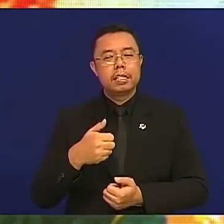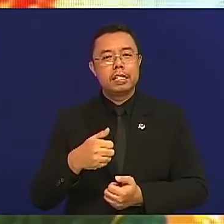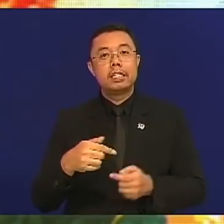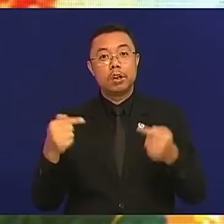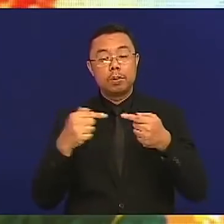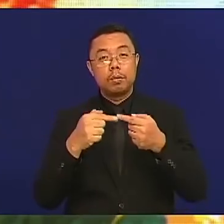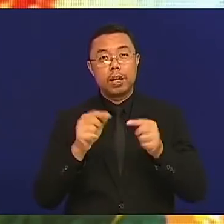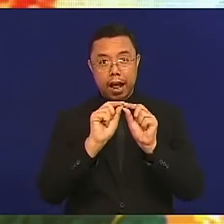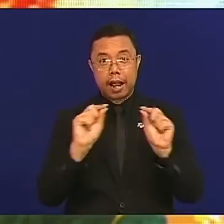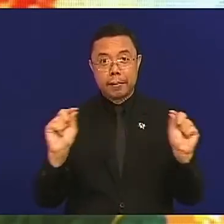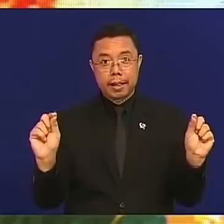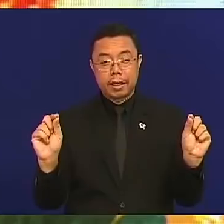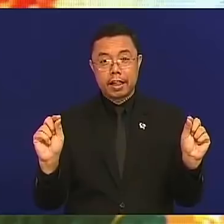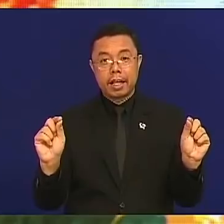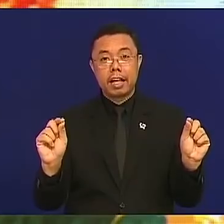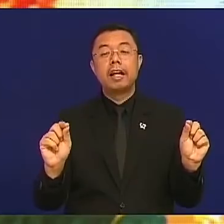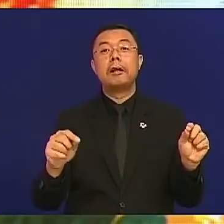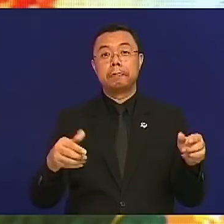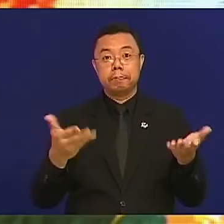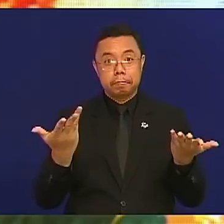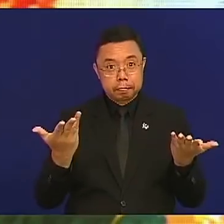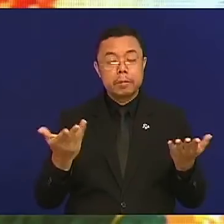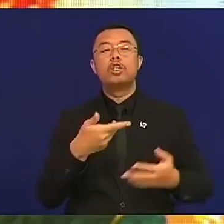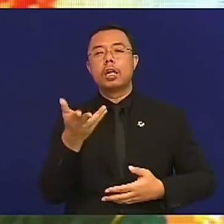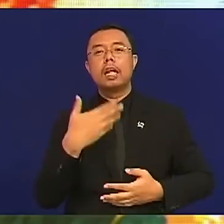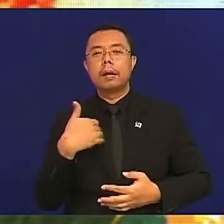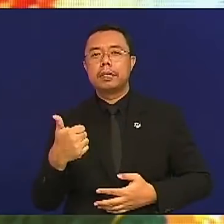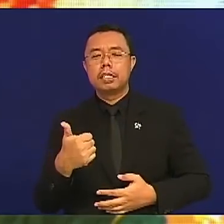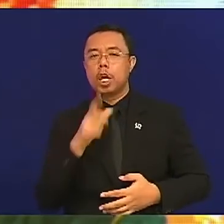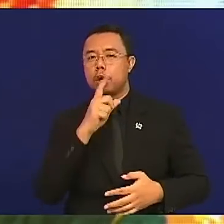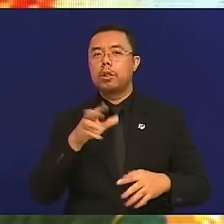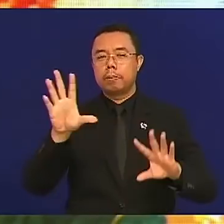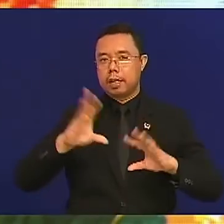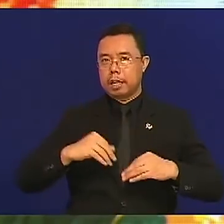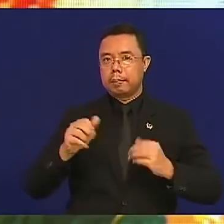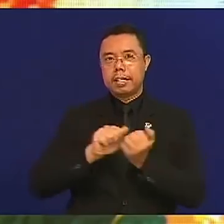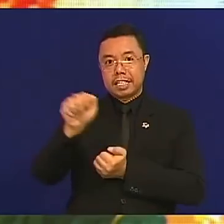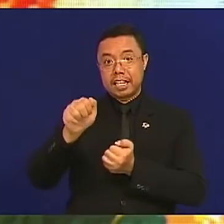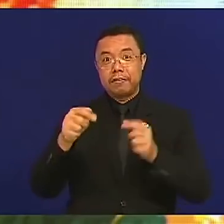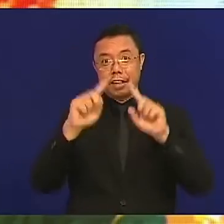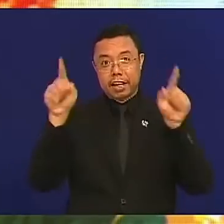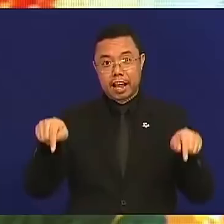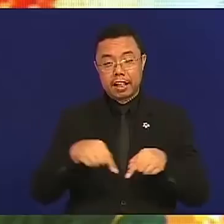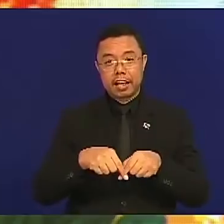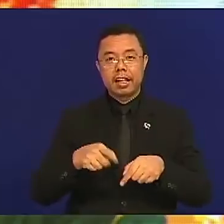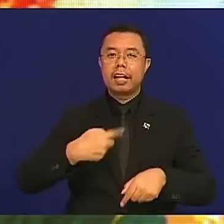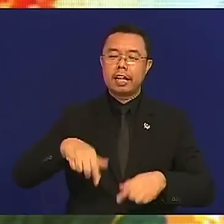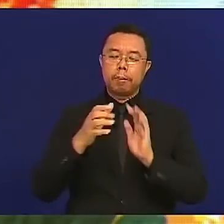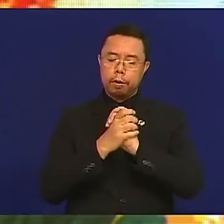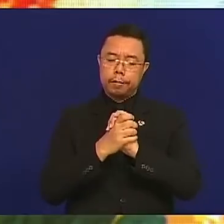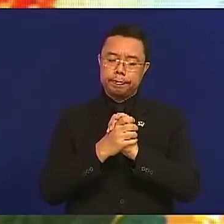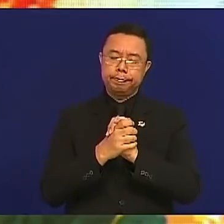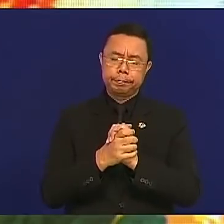menghubungi alamat yang tertera dan saudara akan bisa mendapatkan sertifikat itu. Mari kita